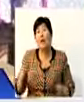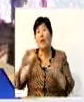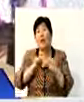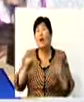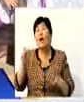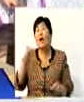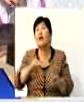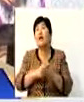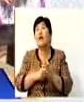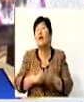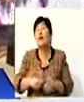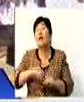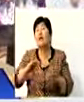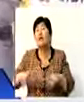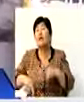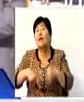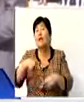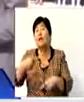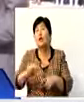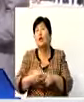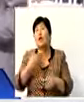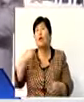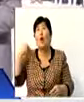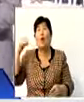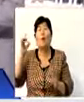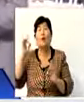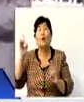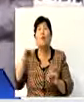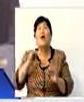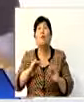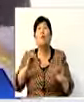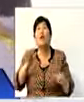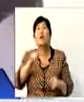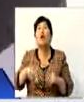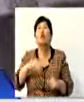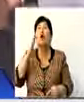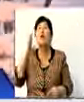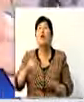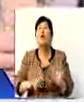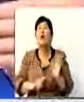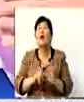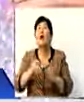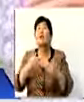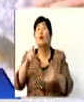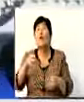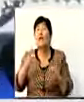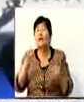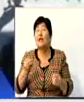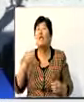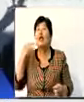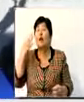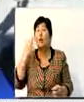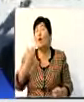Мектептің алтын кілті ізбасарларға табысталып, соңғы қоңырау да соғылды. Балалық шақтан болашаққа қадам басқан түлектердің ендігі